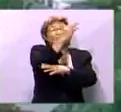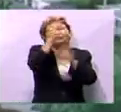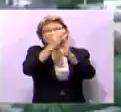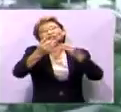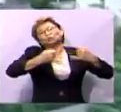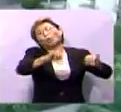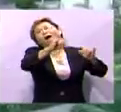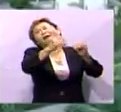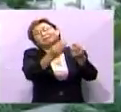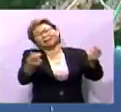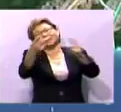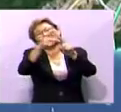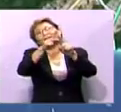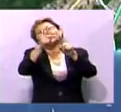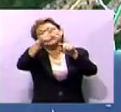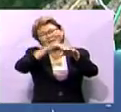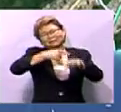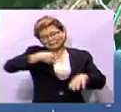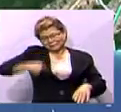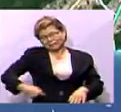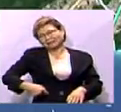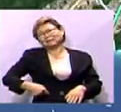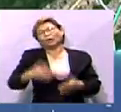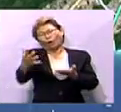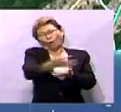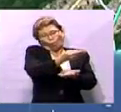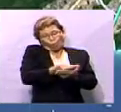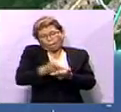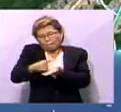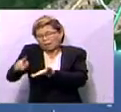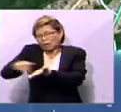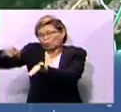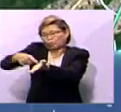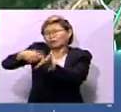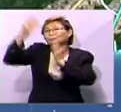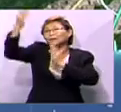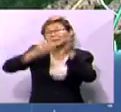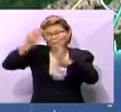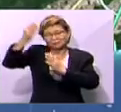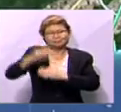penjualan tanah kepada orang asing yang hasilnya digunakan untuk membayar hutang negara.